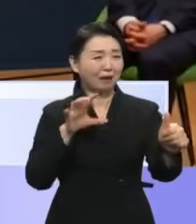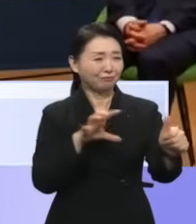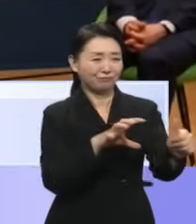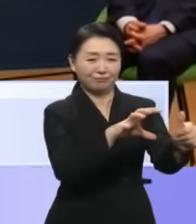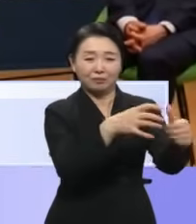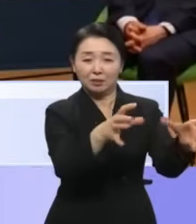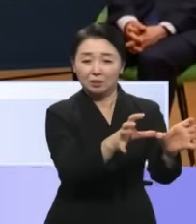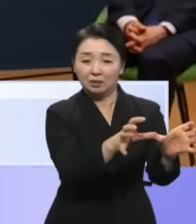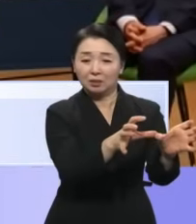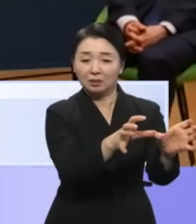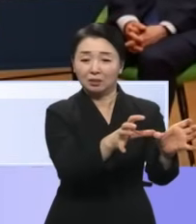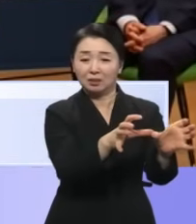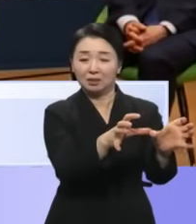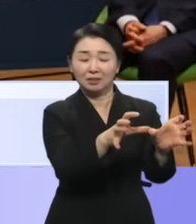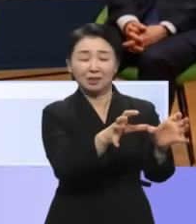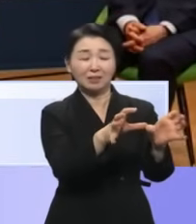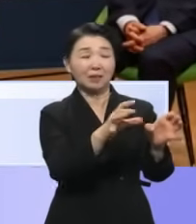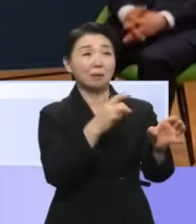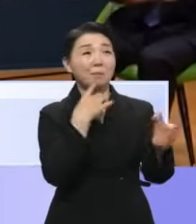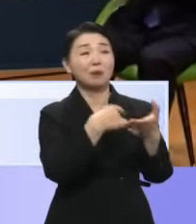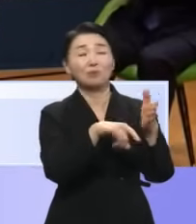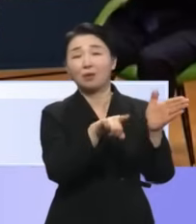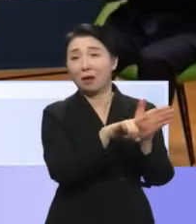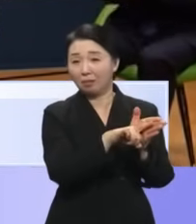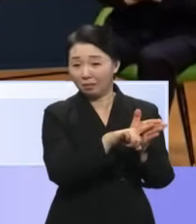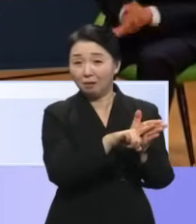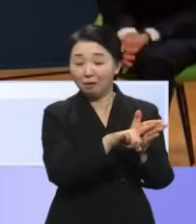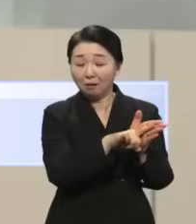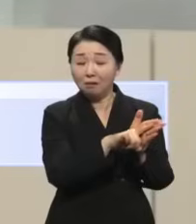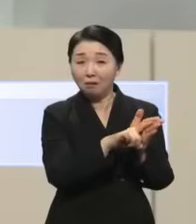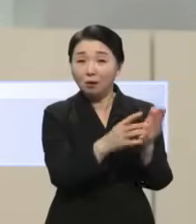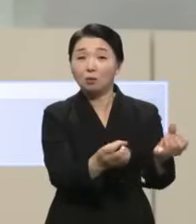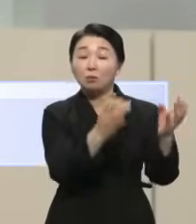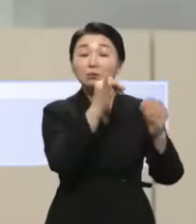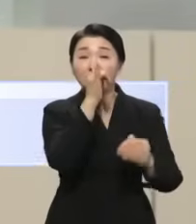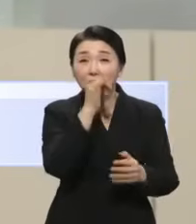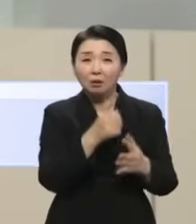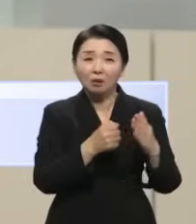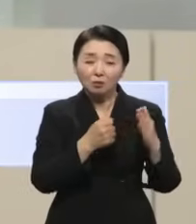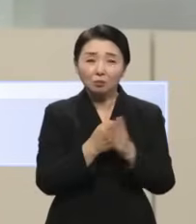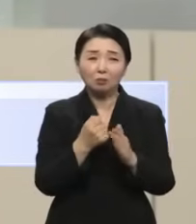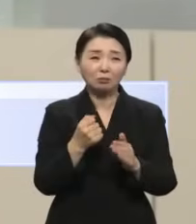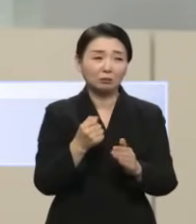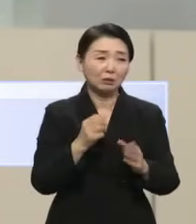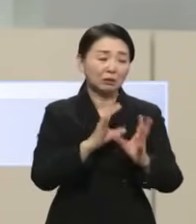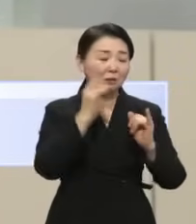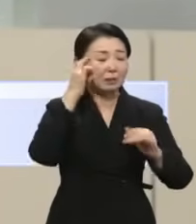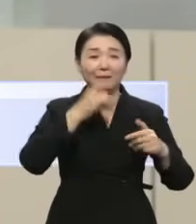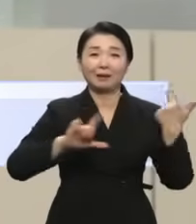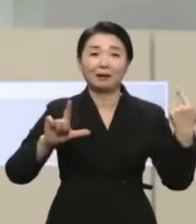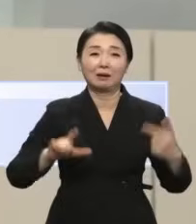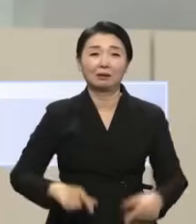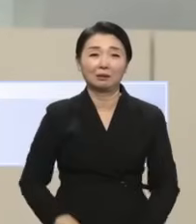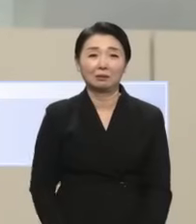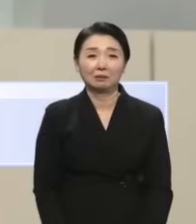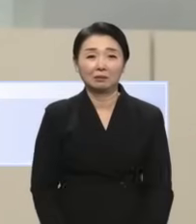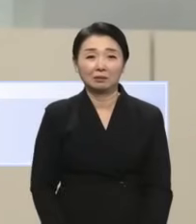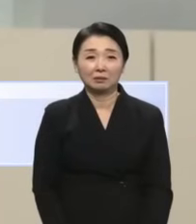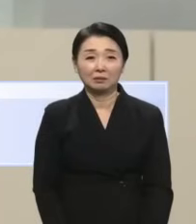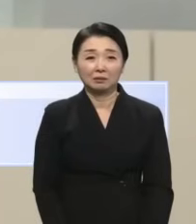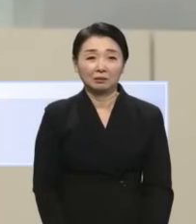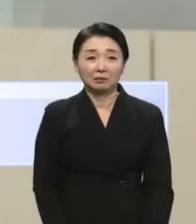보니까 저런 막말도 나오는 것이고 전체 국민들과 동떨어진 탄핵 얘기도 자꾸 나오는 거죠 그 저런 강경